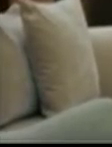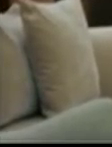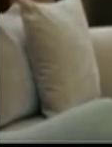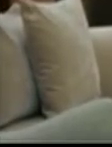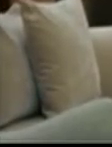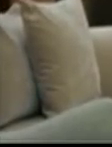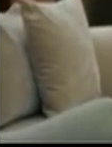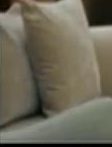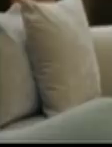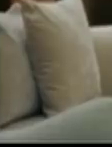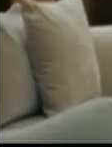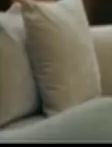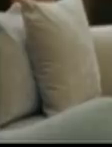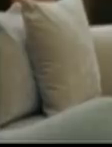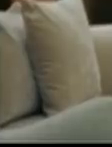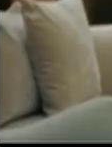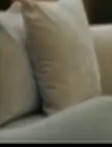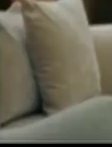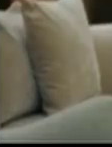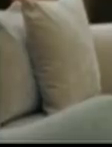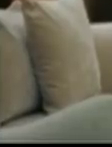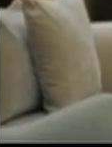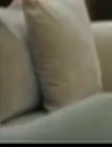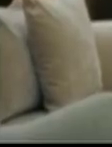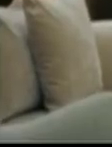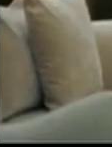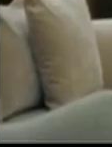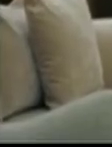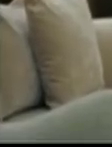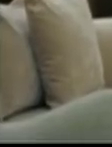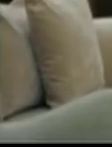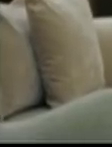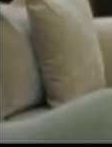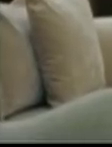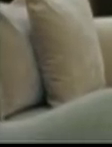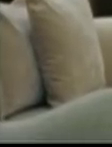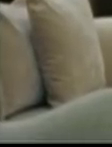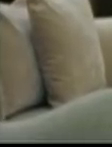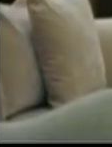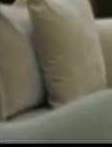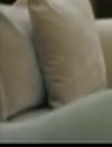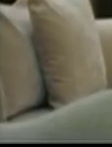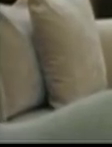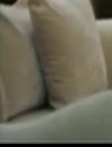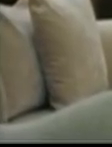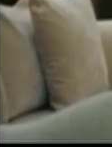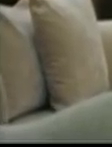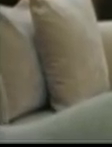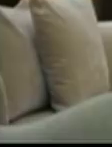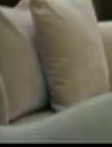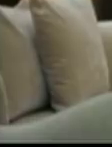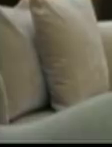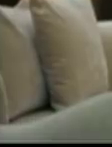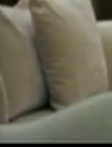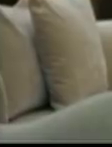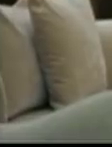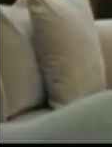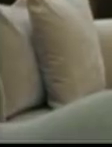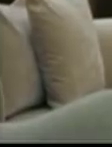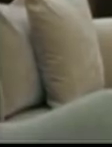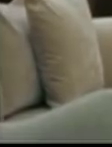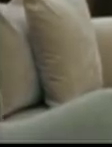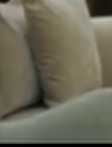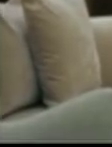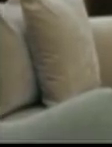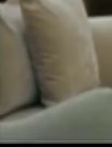החוק אומר שמי שקובע אם יש ראיות לכאורה נגד ראש הממשלה זה היועץ המשפטי לממשלה, והוא מתייעץ